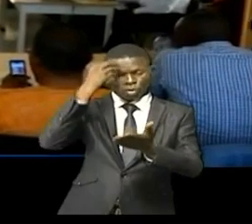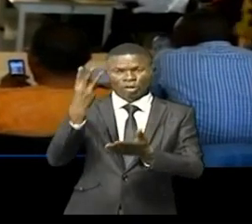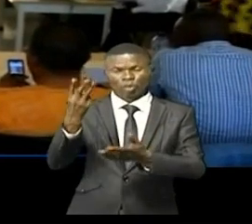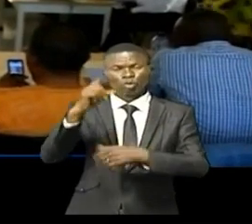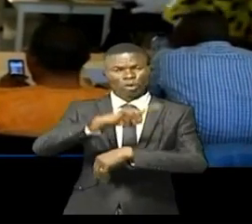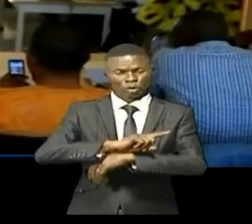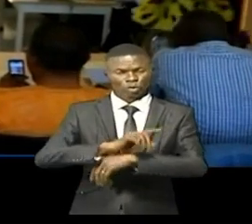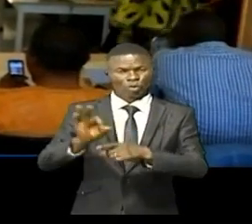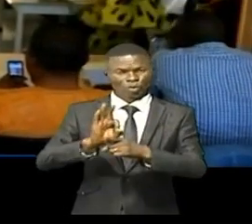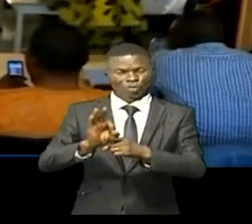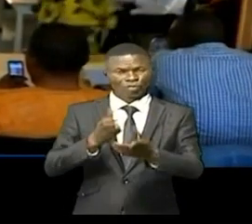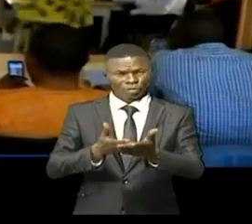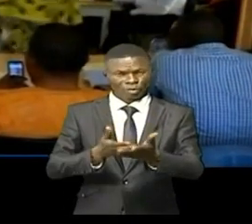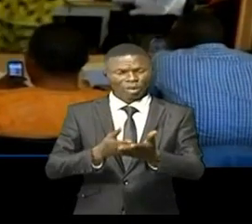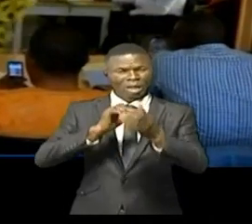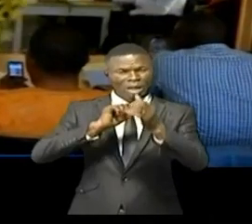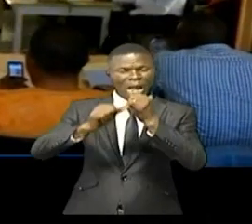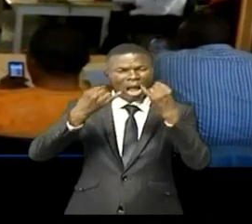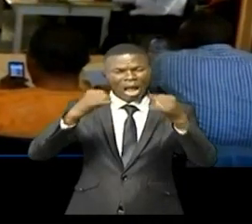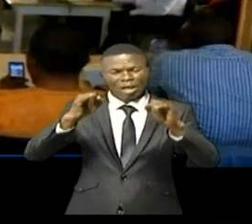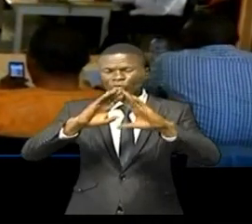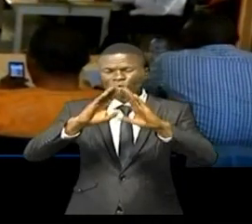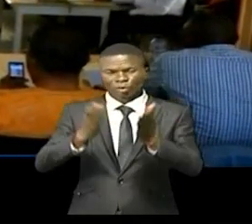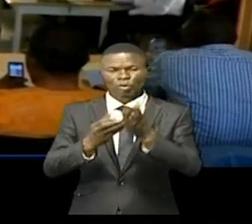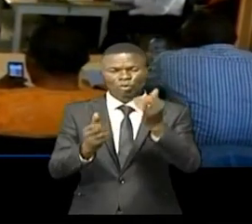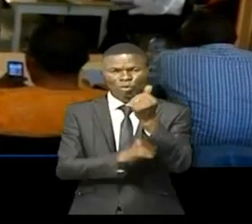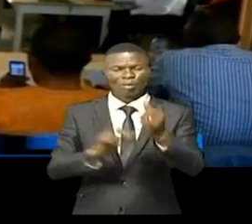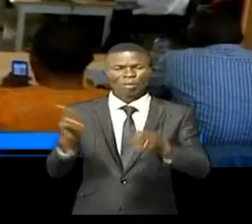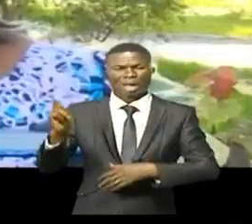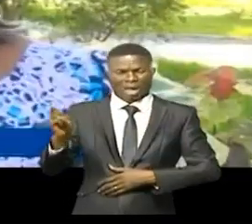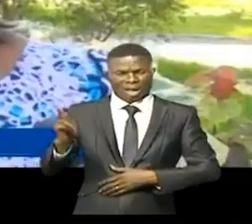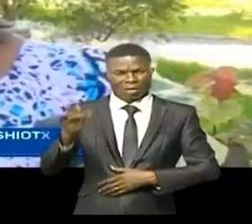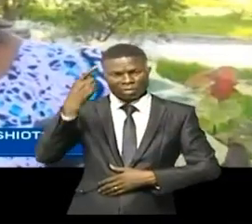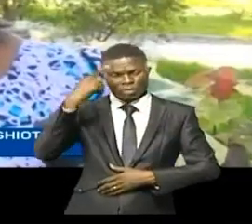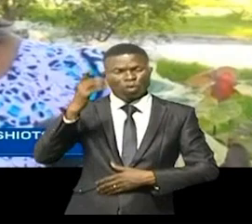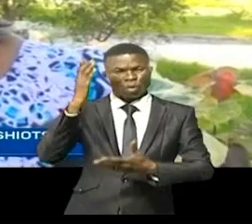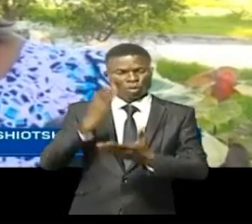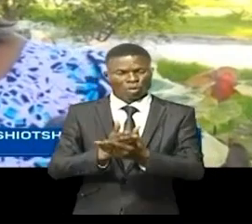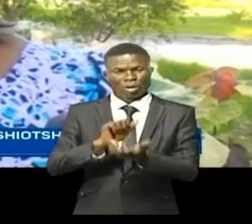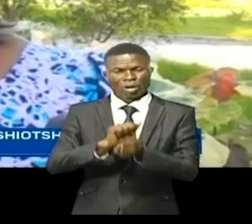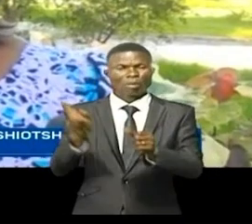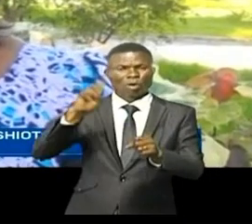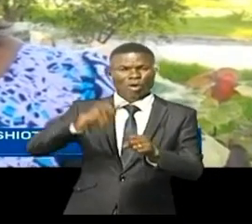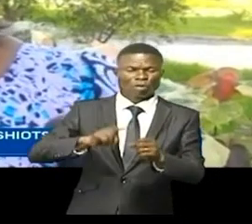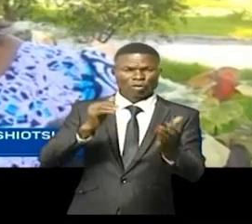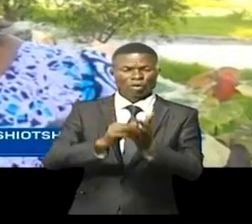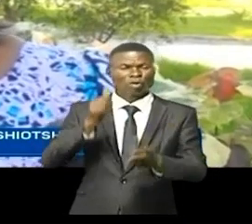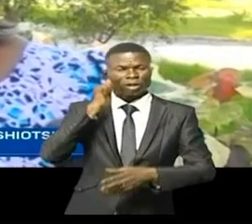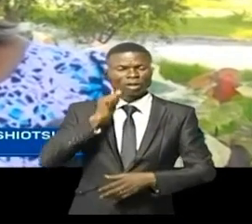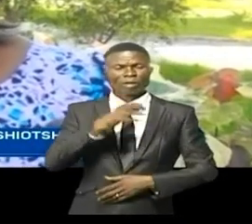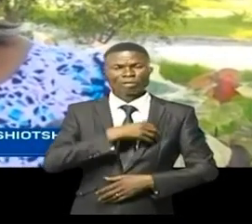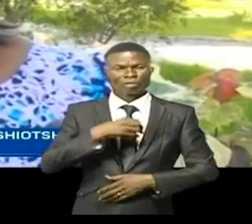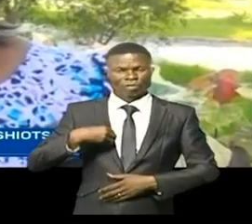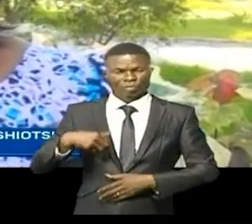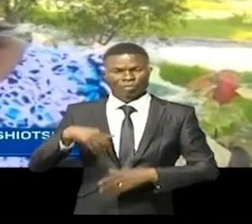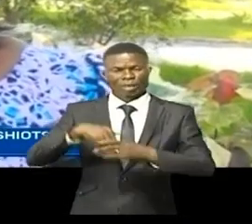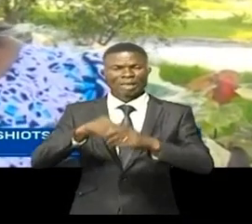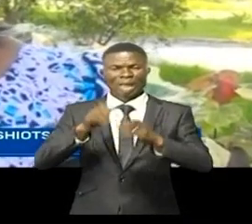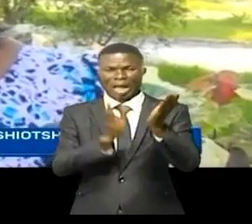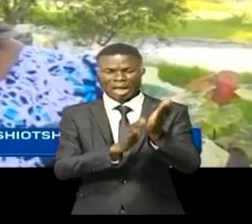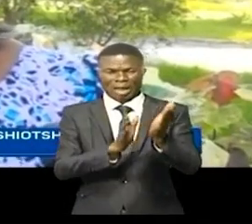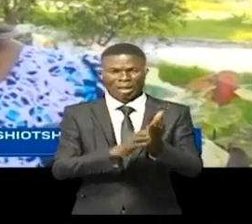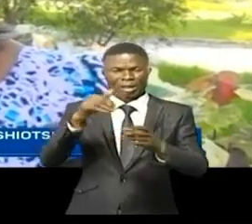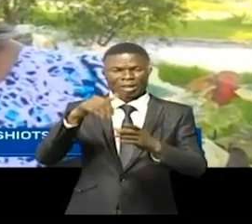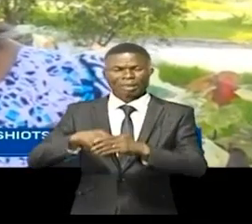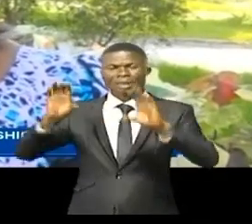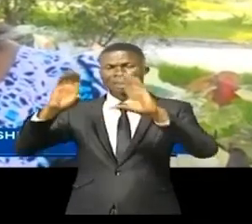l'atelier. Ils doivent sensibiliser la population kassaïenne pour lutter contre les violences basées sur le genre en milieu scolaire, dans